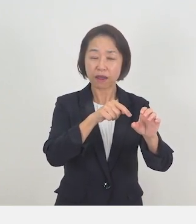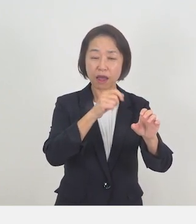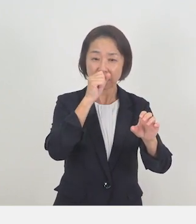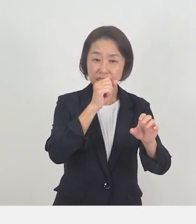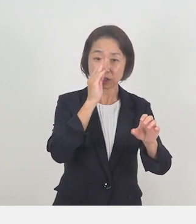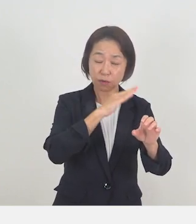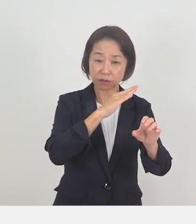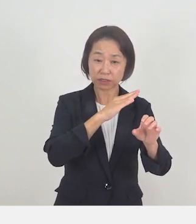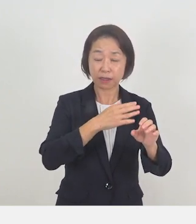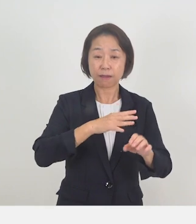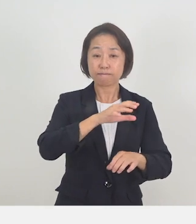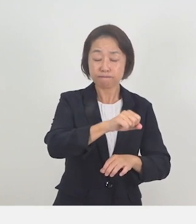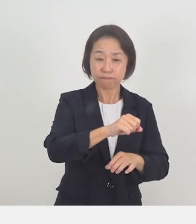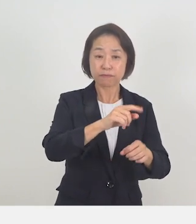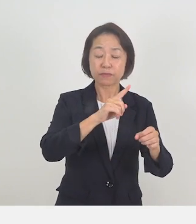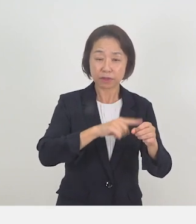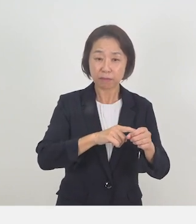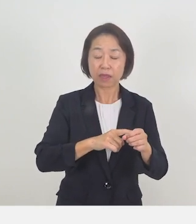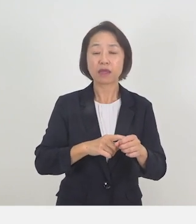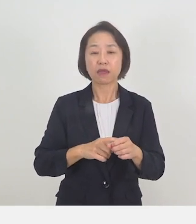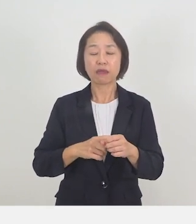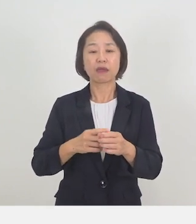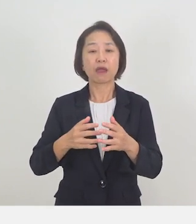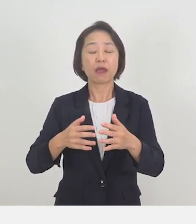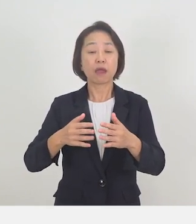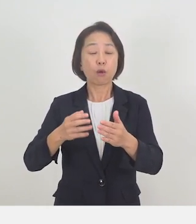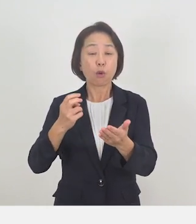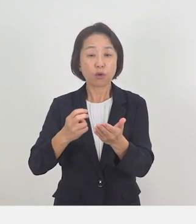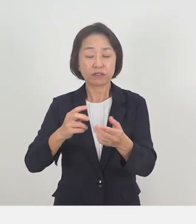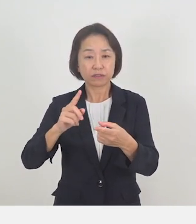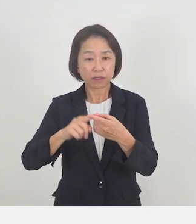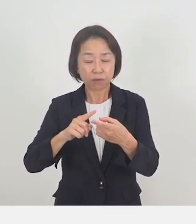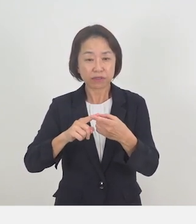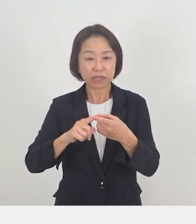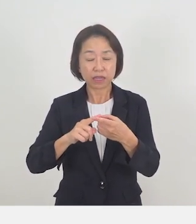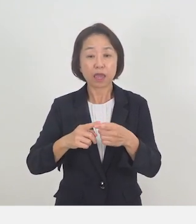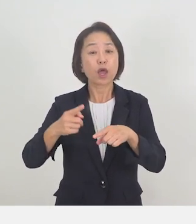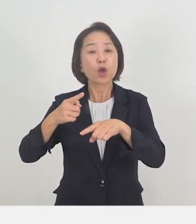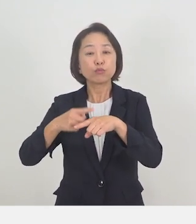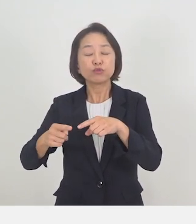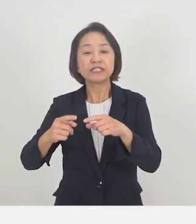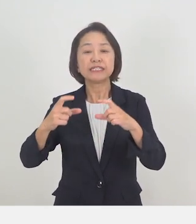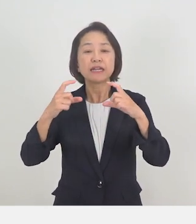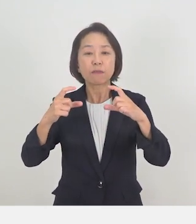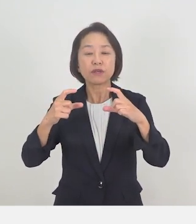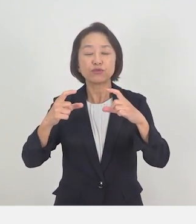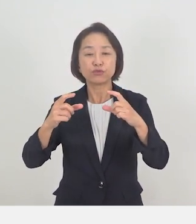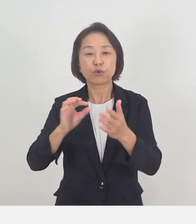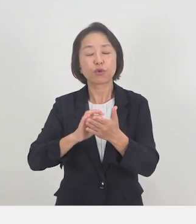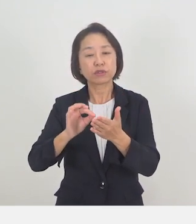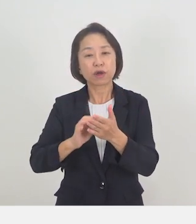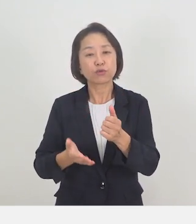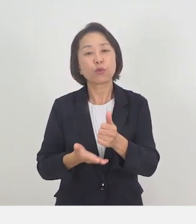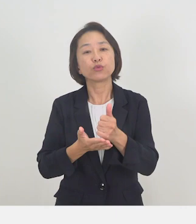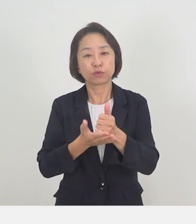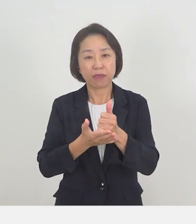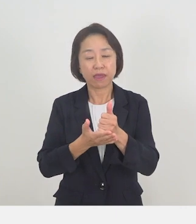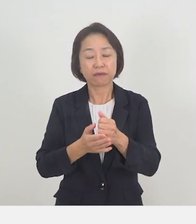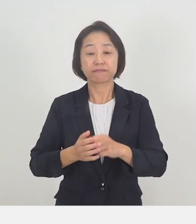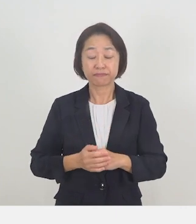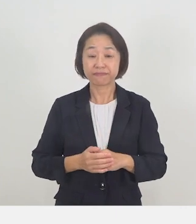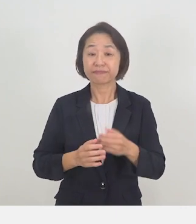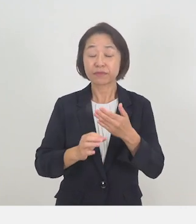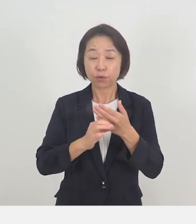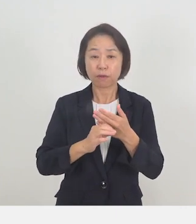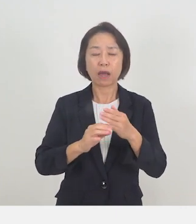に建築物省エネ法に基づく小エネVラベルの活用が推奨されています具体的には窓